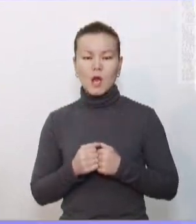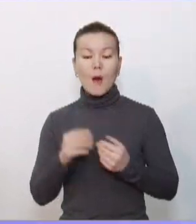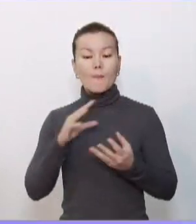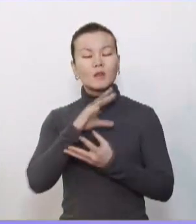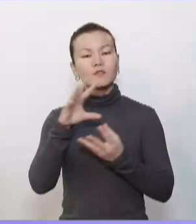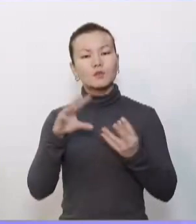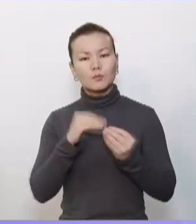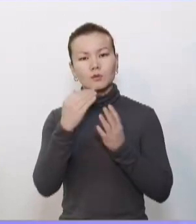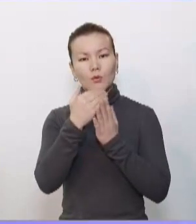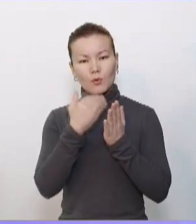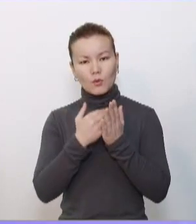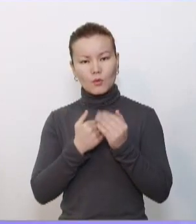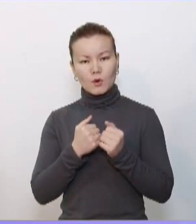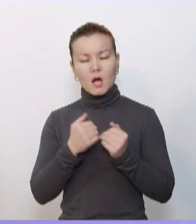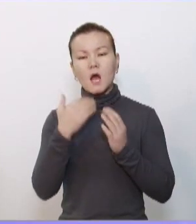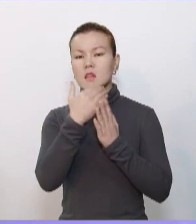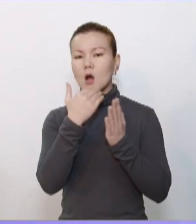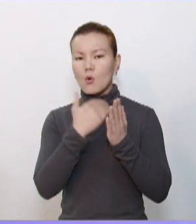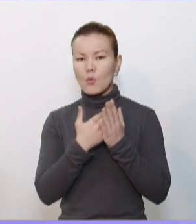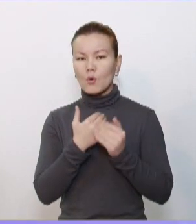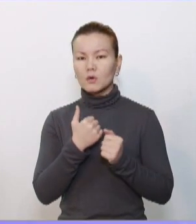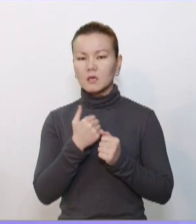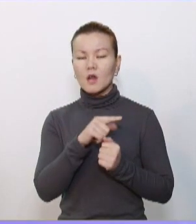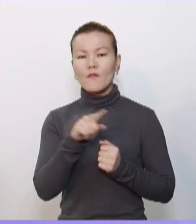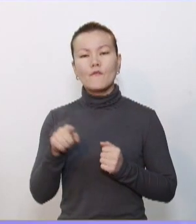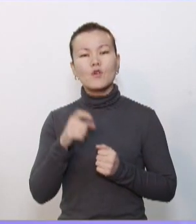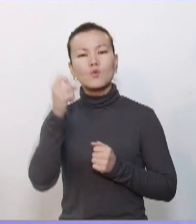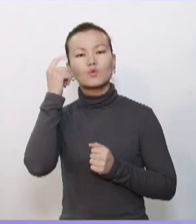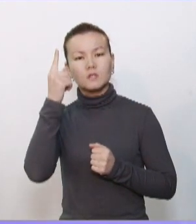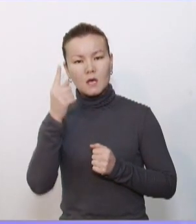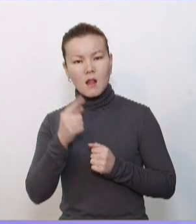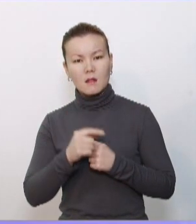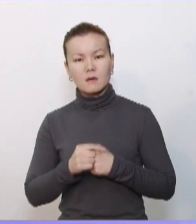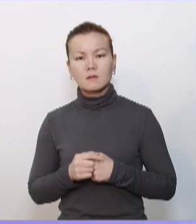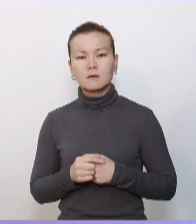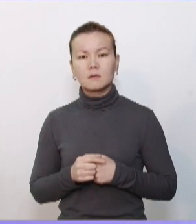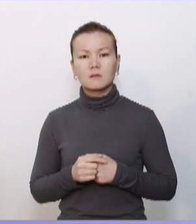итог урока. На уроке вы узнали,